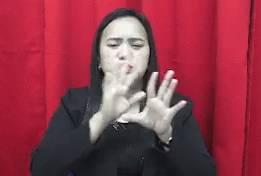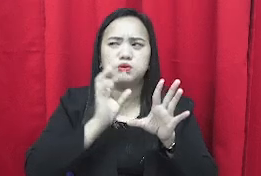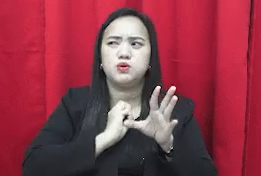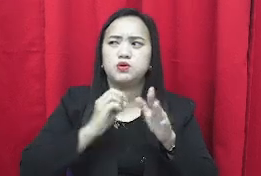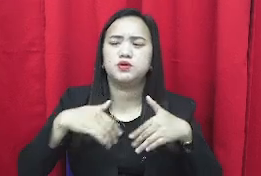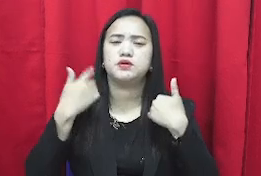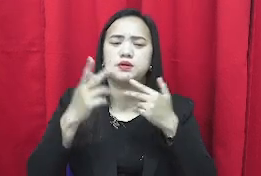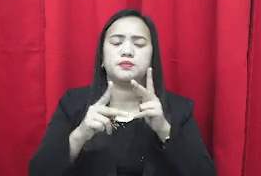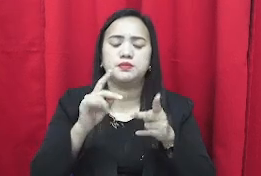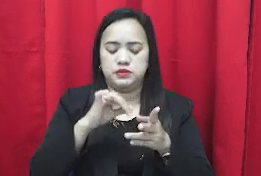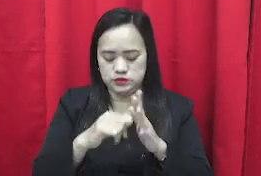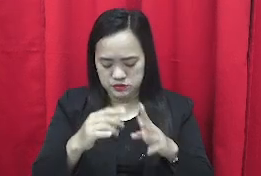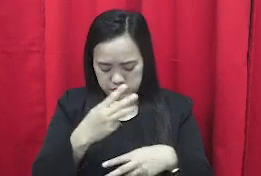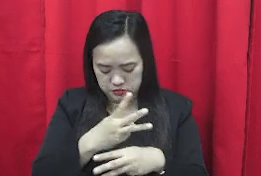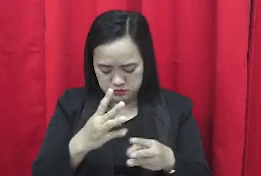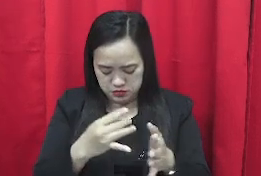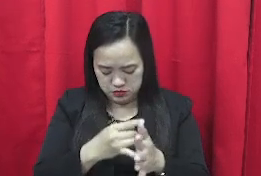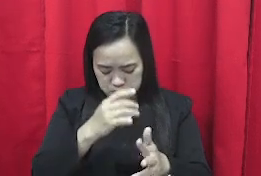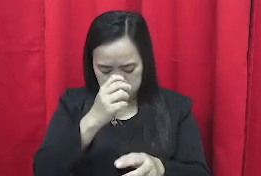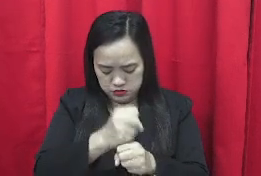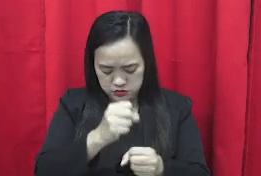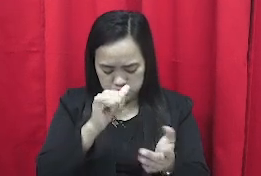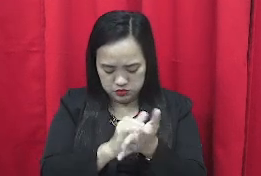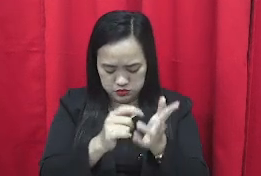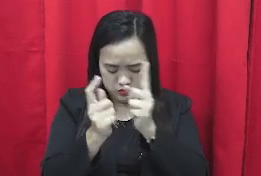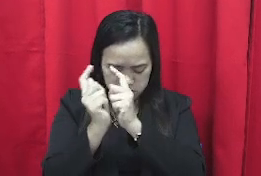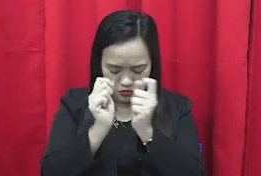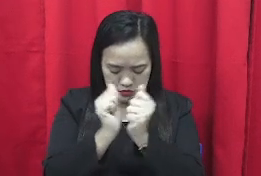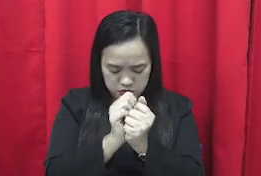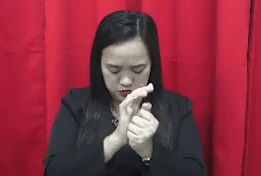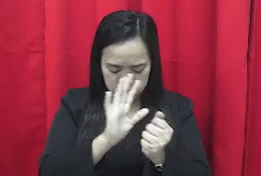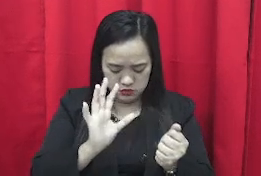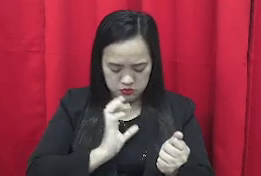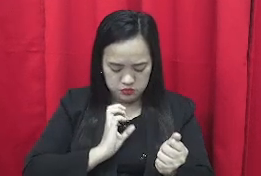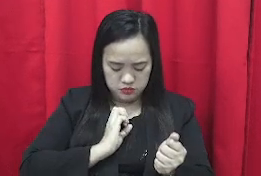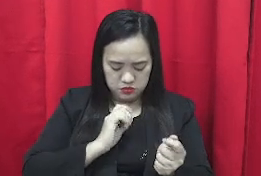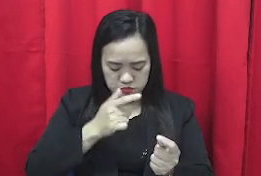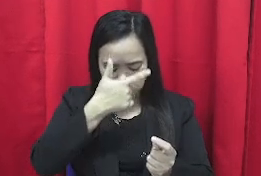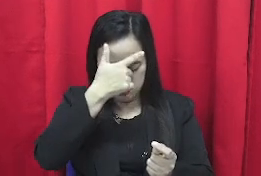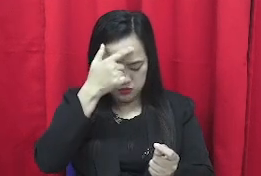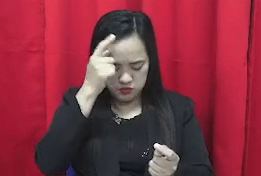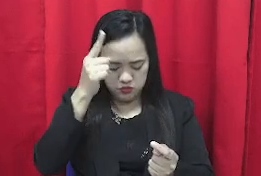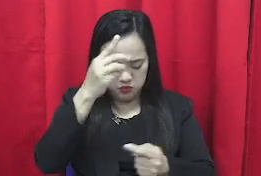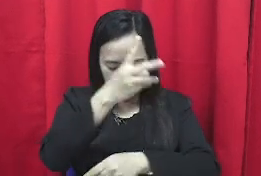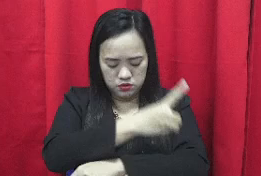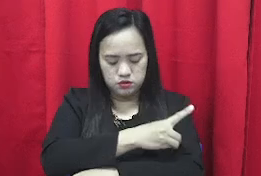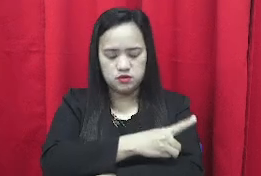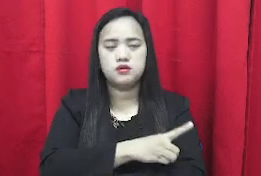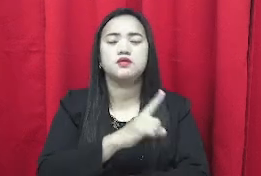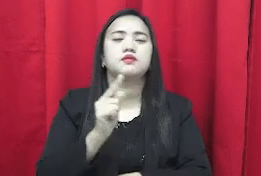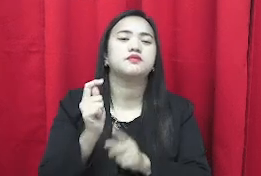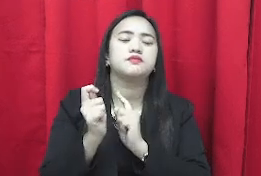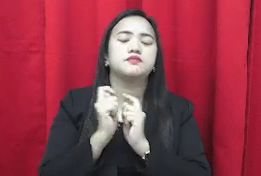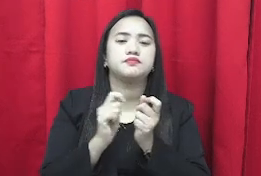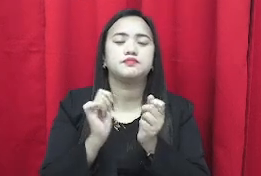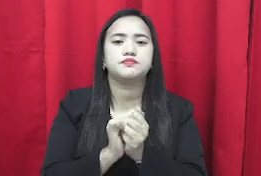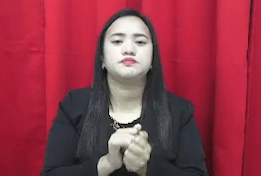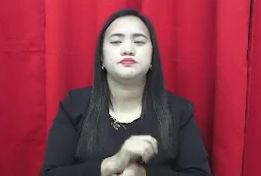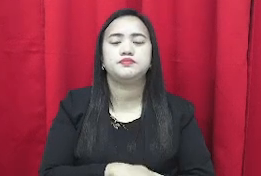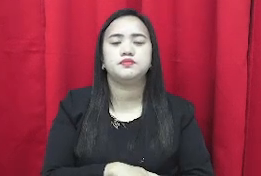isama natin sama natin ang ating mga anak dahil ang makikinabang yan ay Sila mismo ang siyang